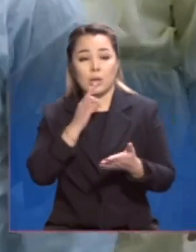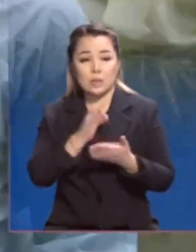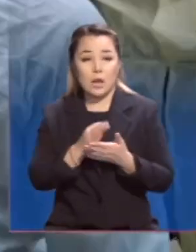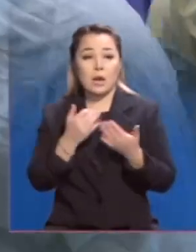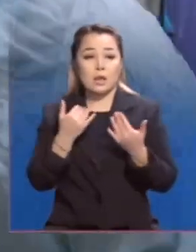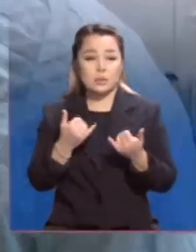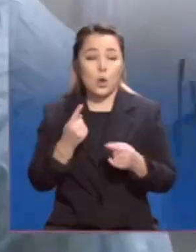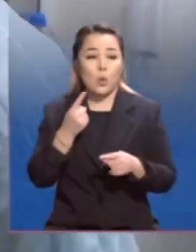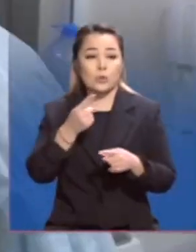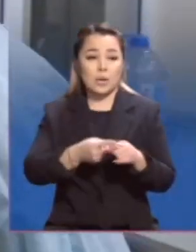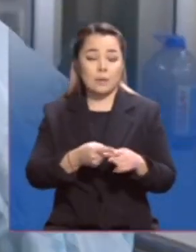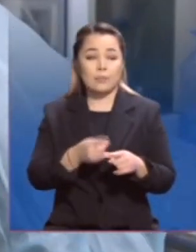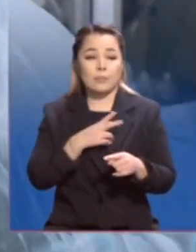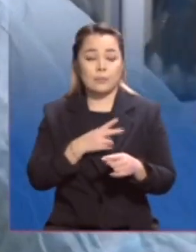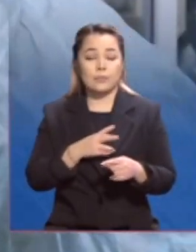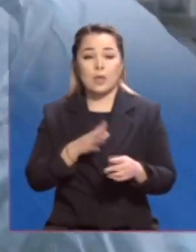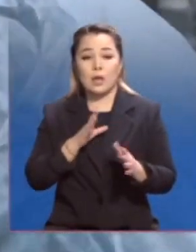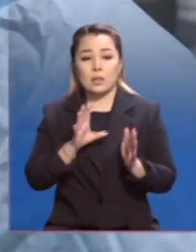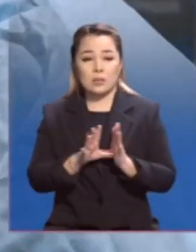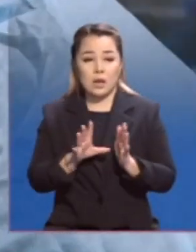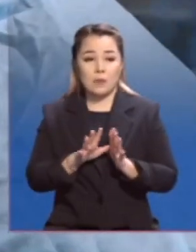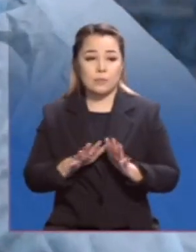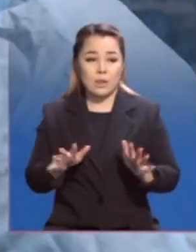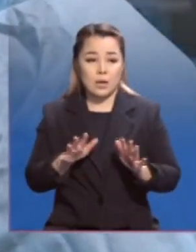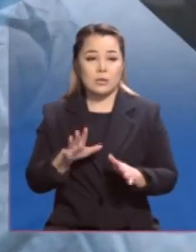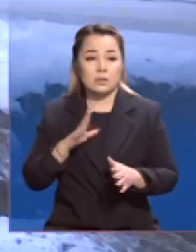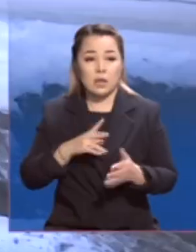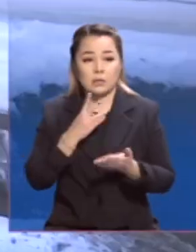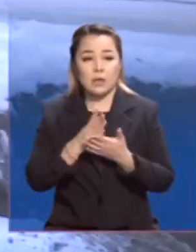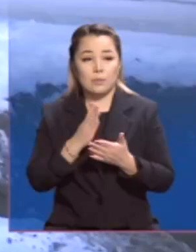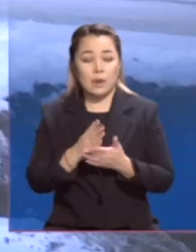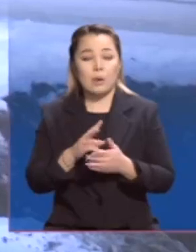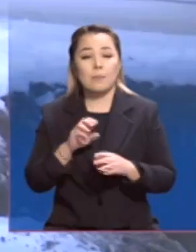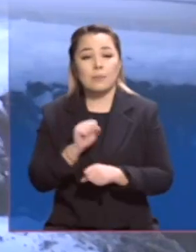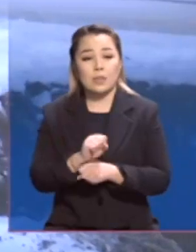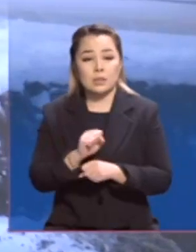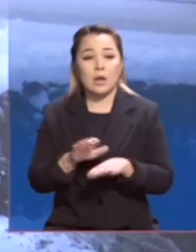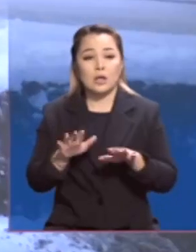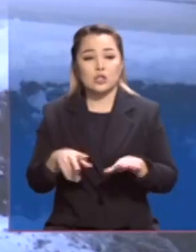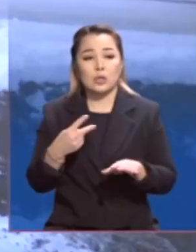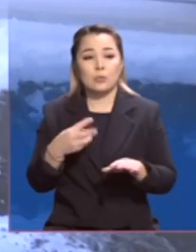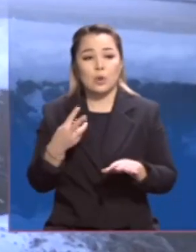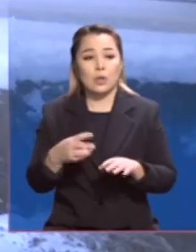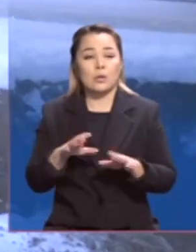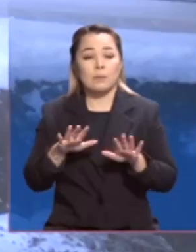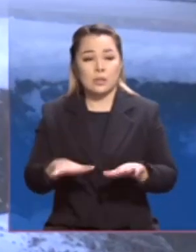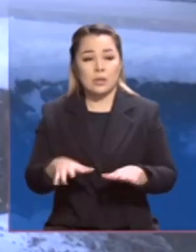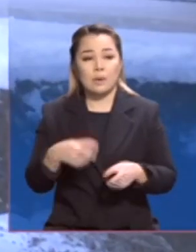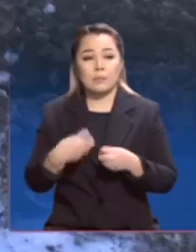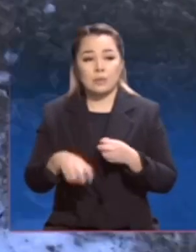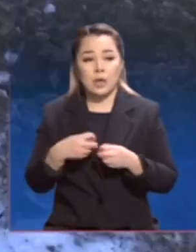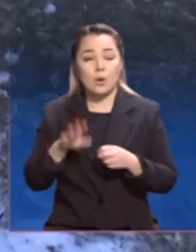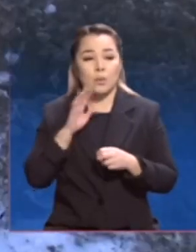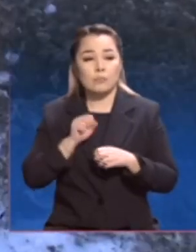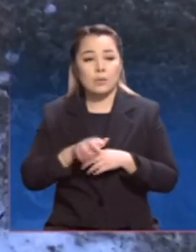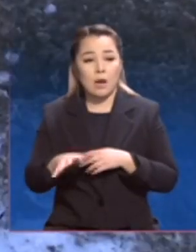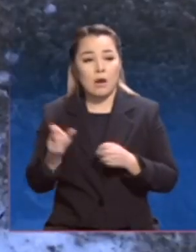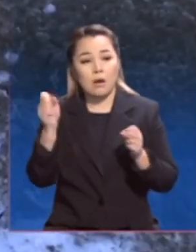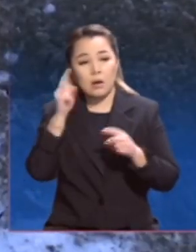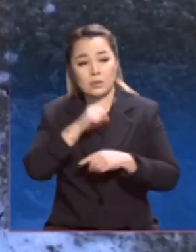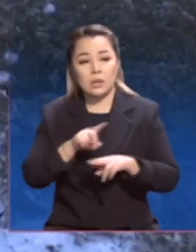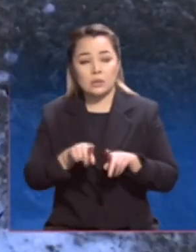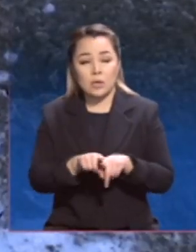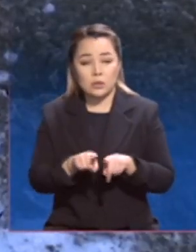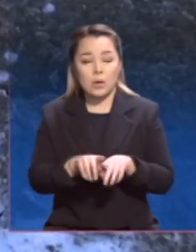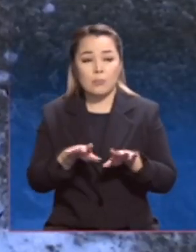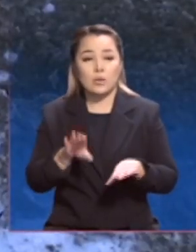Әзірге олар қосымша тоқ пештерінің көмегімен амалдай тұрмақ. Себебі магистральдегі 23 жерден судың кетіп жатқаны анықталды. Бірақ тамтымдап